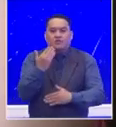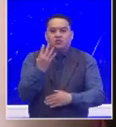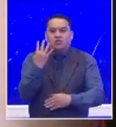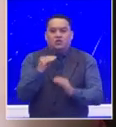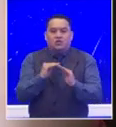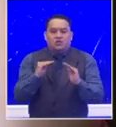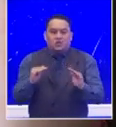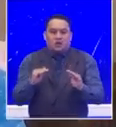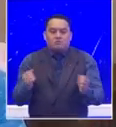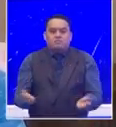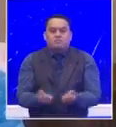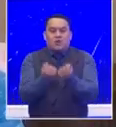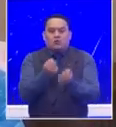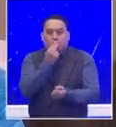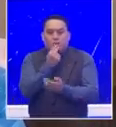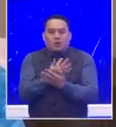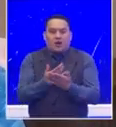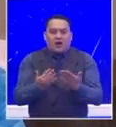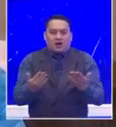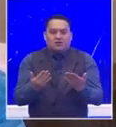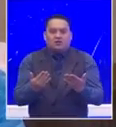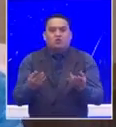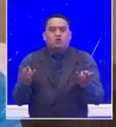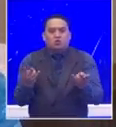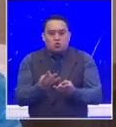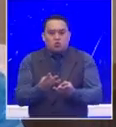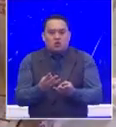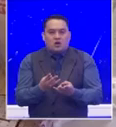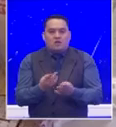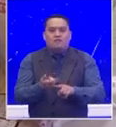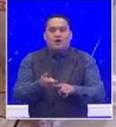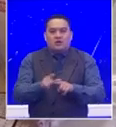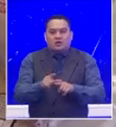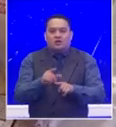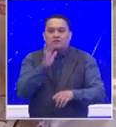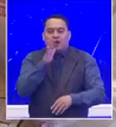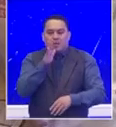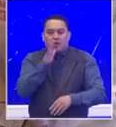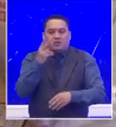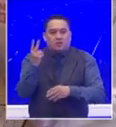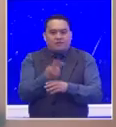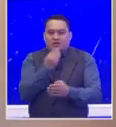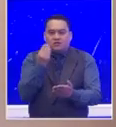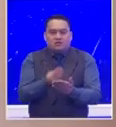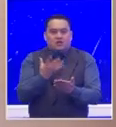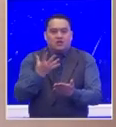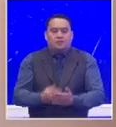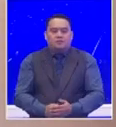детей Мольдер, поддержка в виде продуктов питания очень значима для них, а в нынешний трудный период она вдвойне ценна.